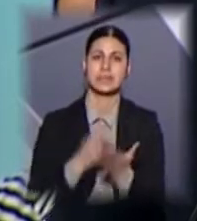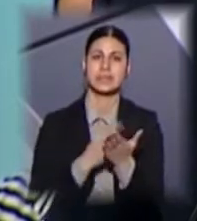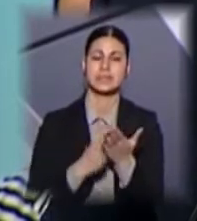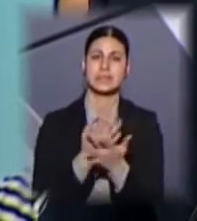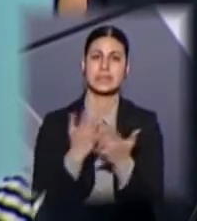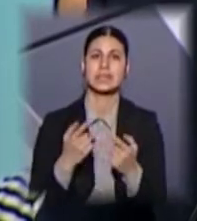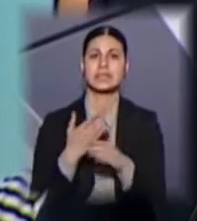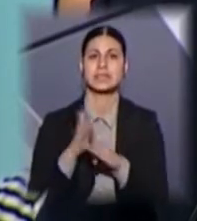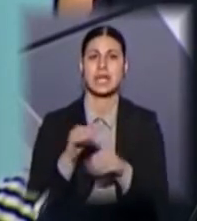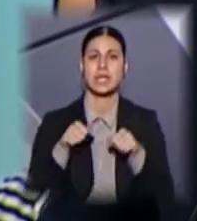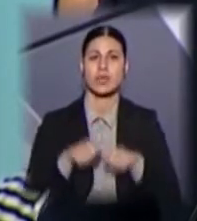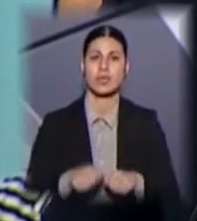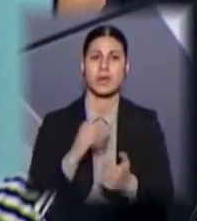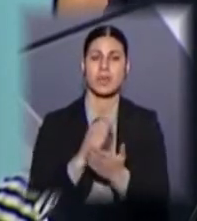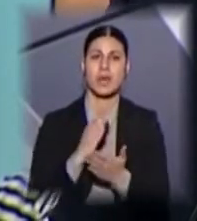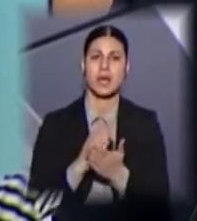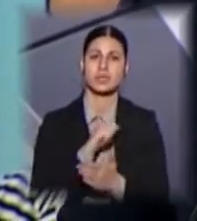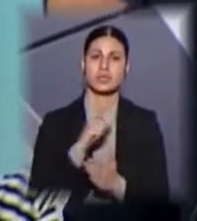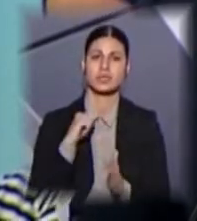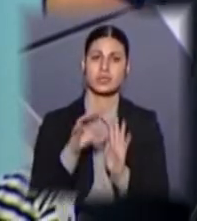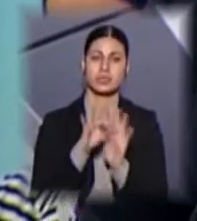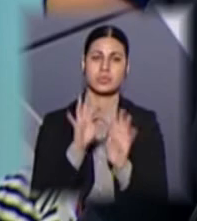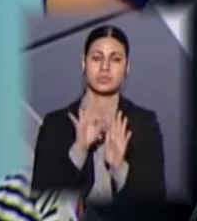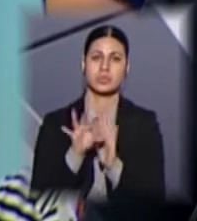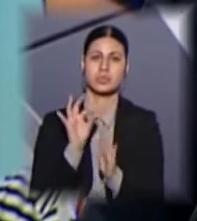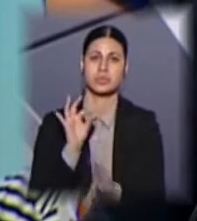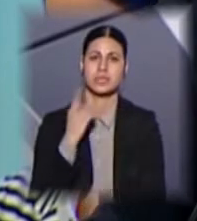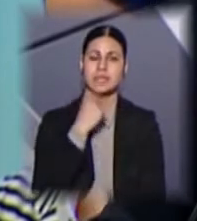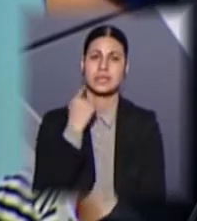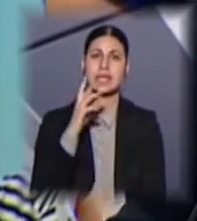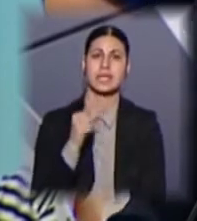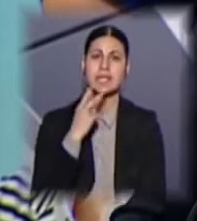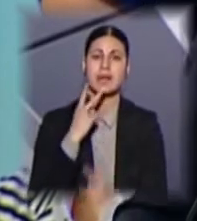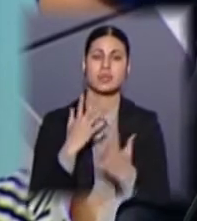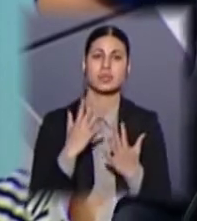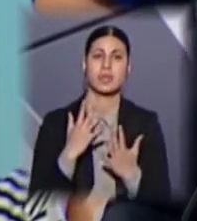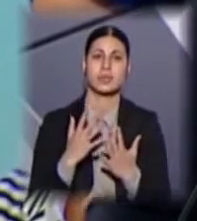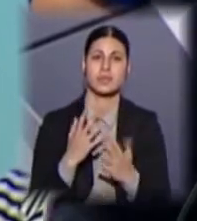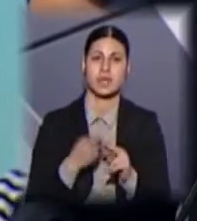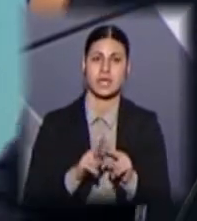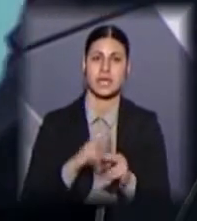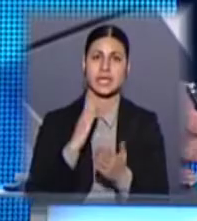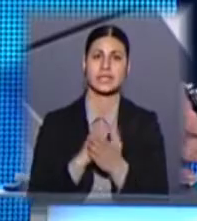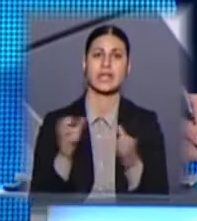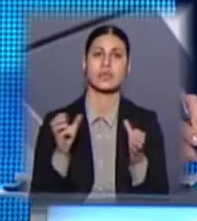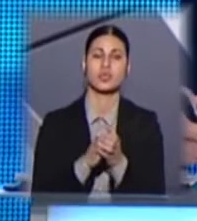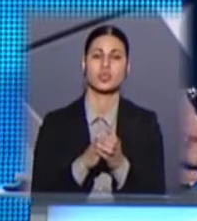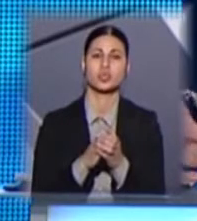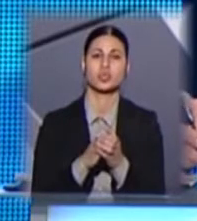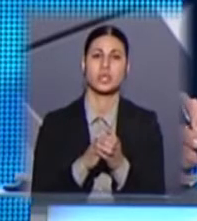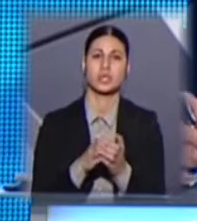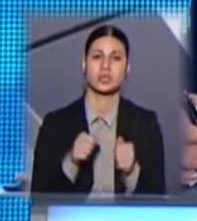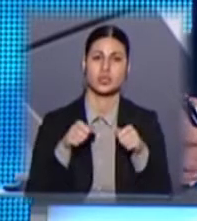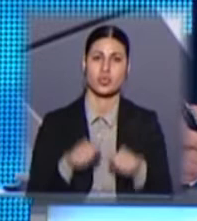ცალკე უფლება ქვია შემდგენელი საავტორო უფლების სახით და ბუნებრივია. ანუ ეს არის გუნდის საავტორო